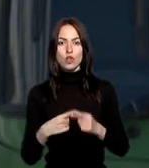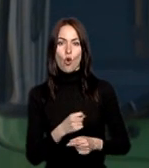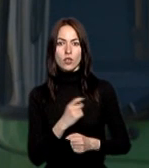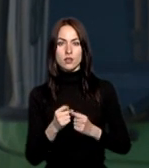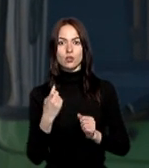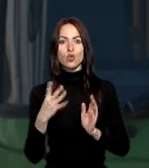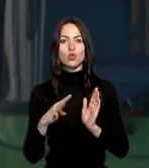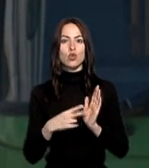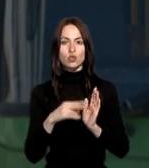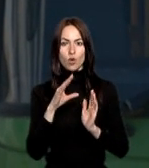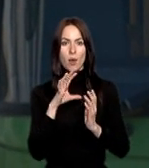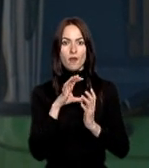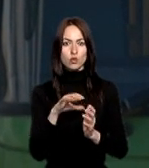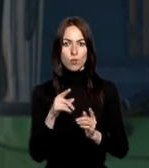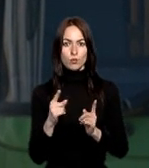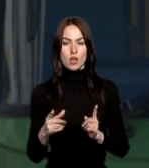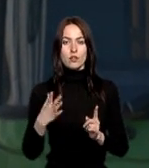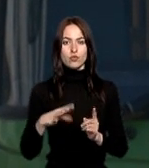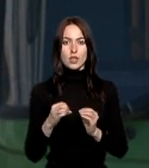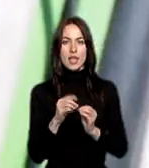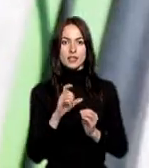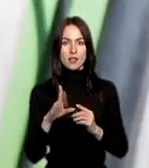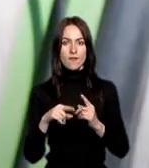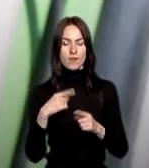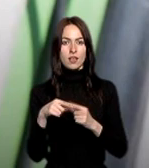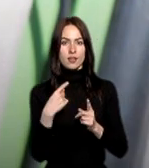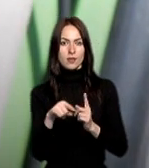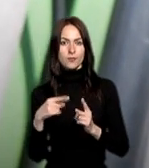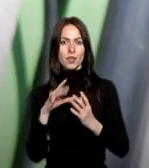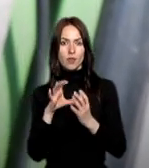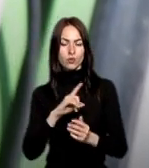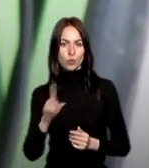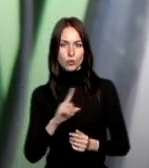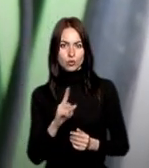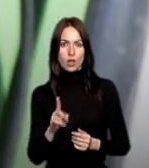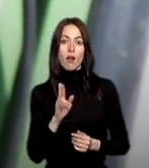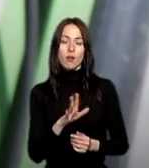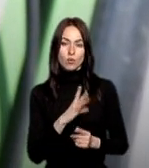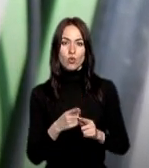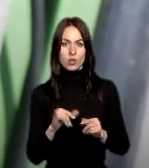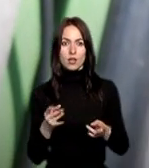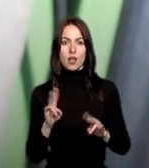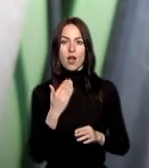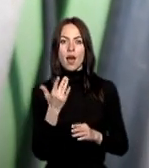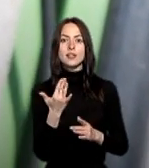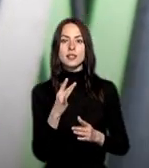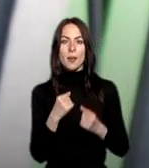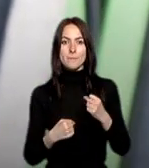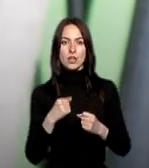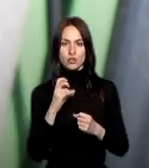автобус. Інтервал – 10 хвилин, каже водій Ігор Левадний. Як було, так і є. А скільки машин ось на